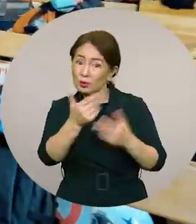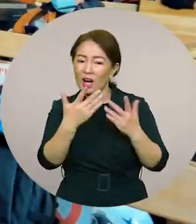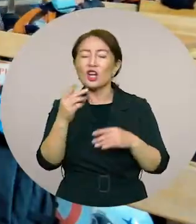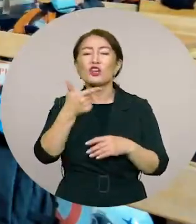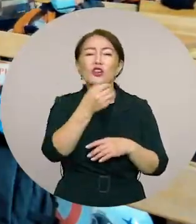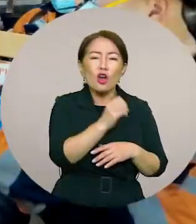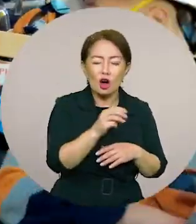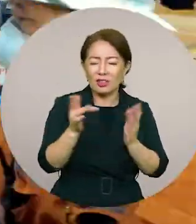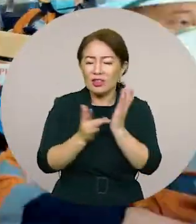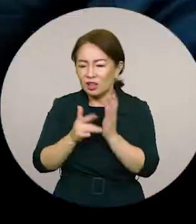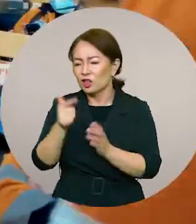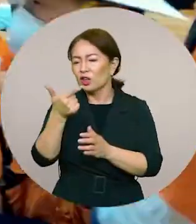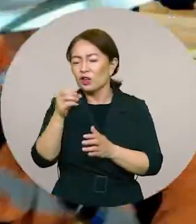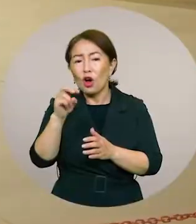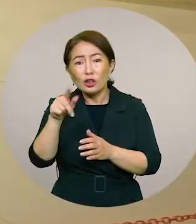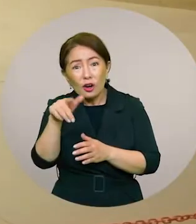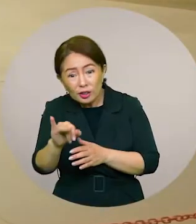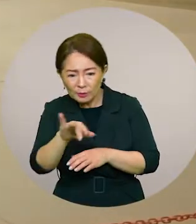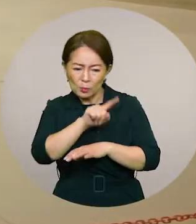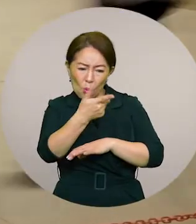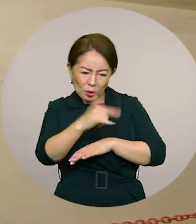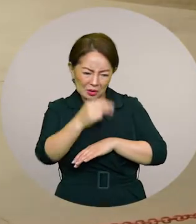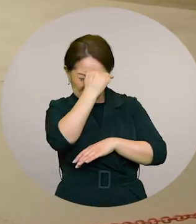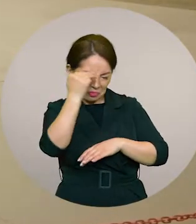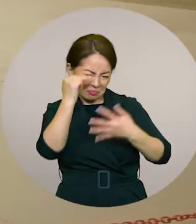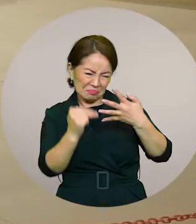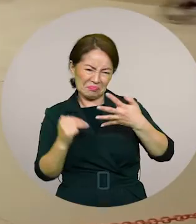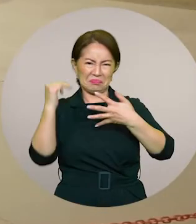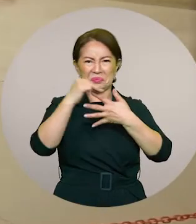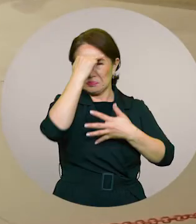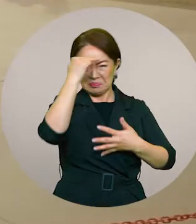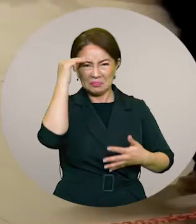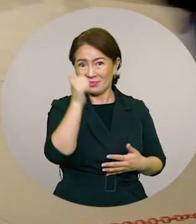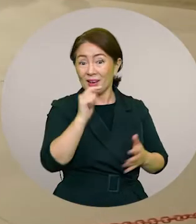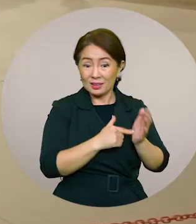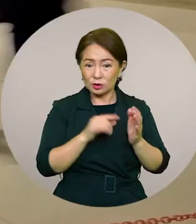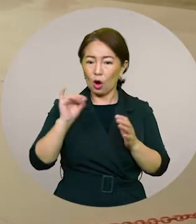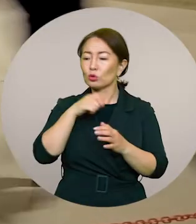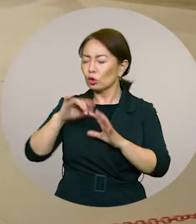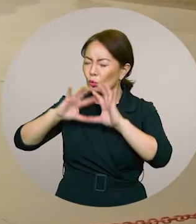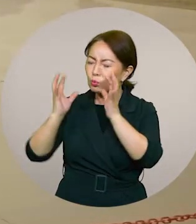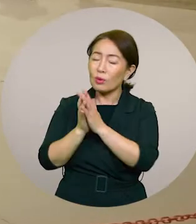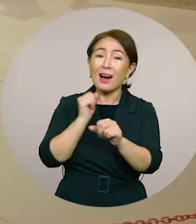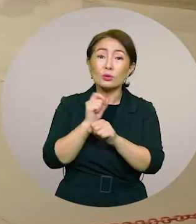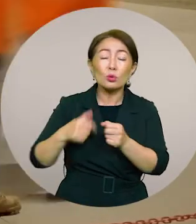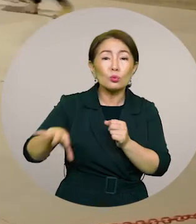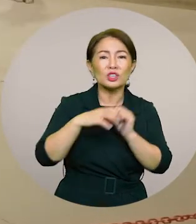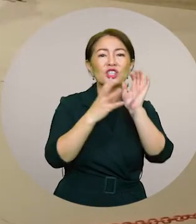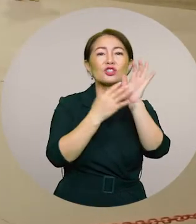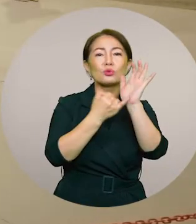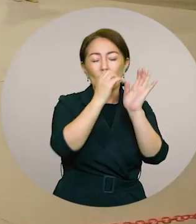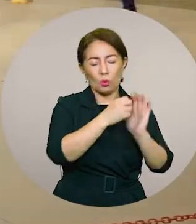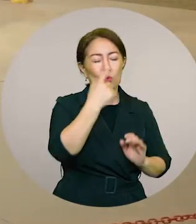геотехник, геолог, уурхайн төлөвлөлтийн өндөр түвшний мэдлэг шаардлагатай. Өдгөө оюу толгойн нийт ажилтнуудын 96%-ийг